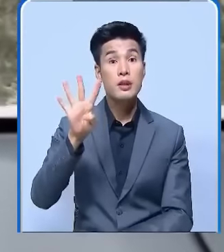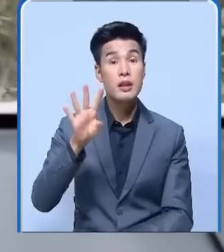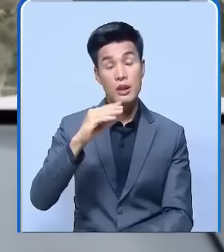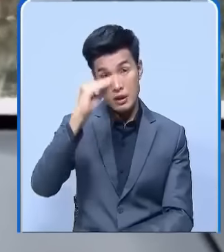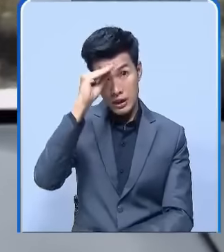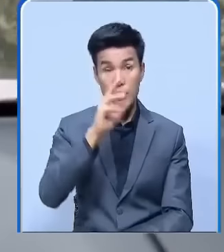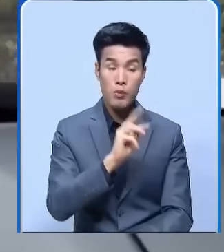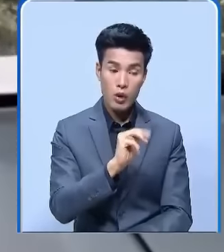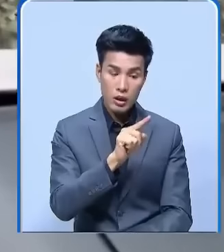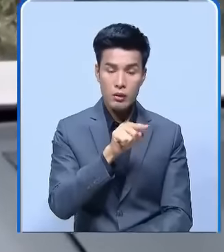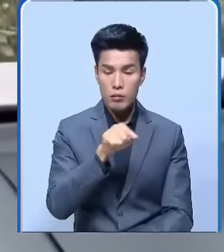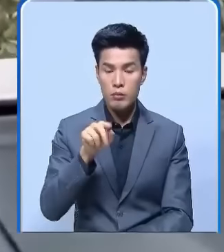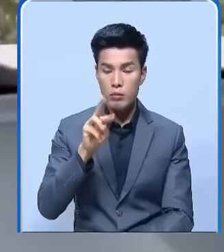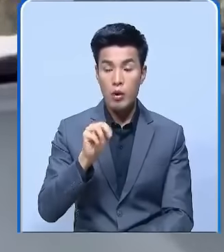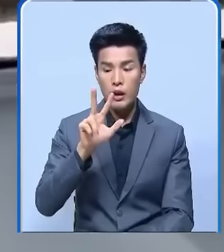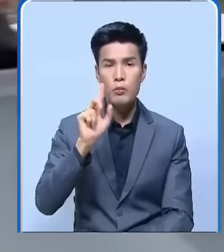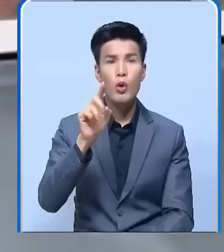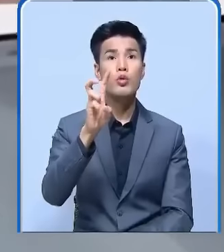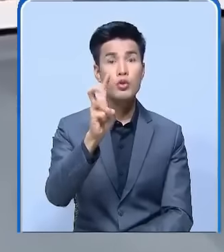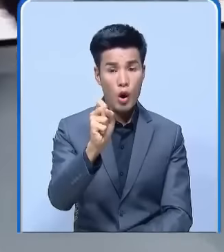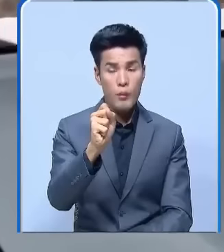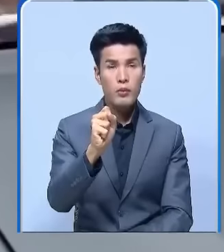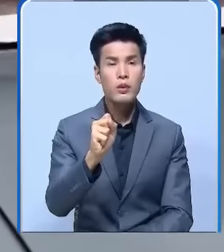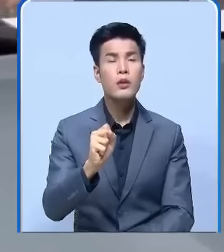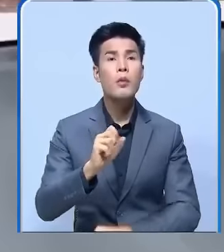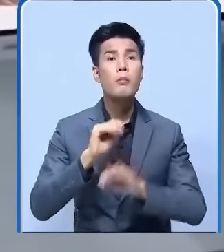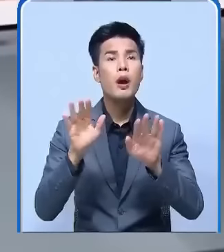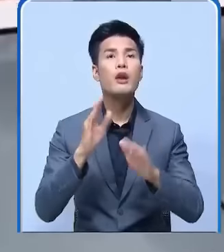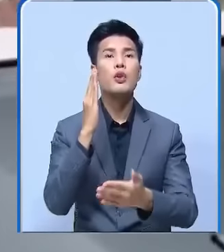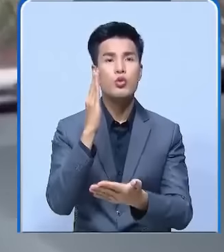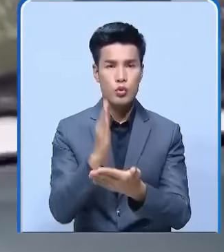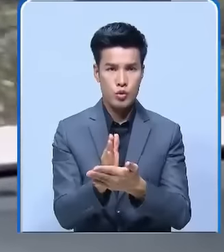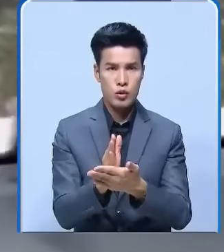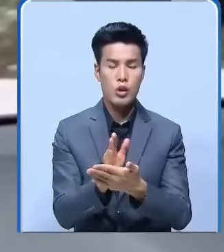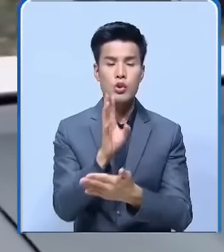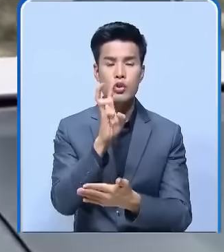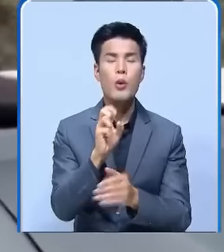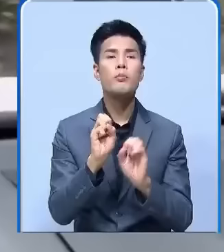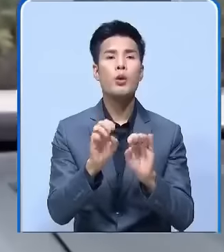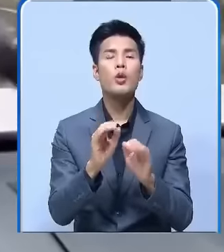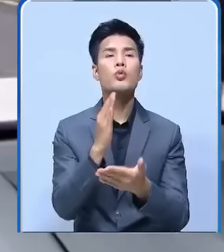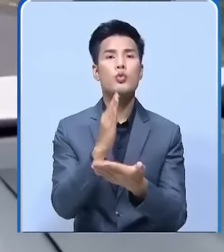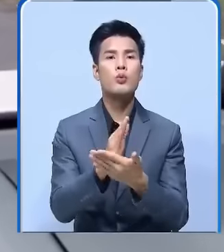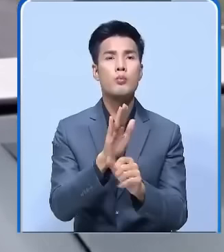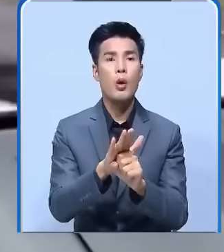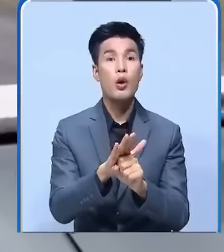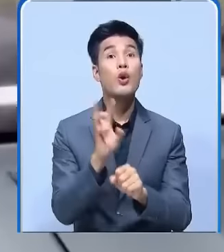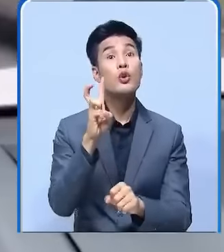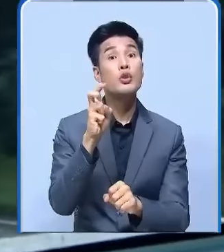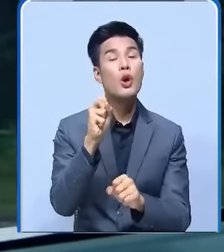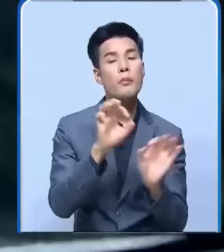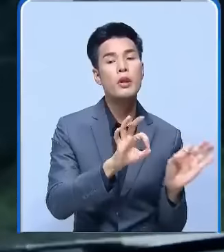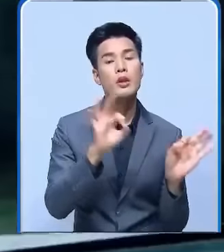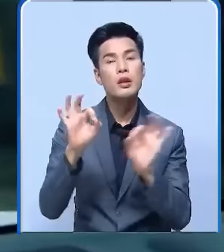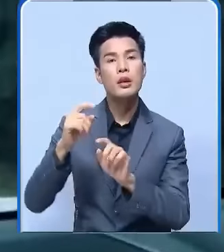นะเขาจะต้องสอบปลายภาคนะคะก็มีการประกาศว่าหยุดการเรียนการสอนแล้วก็สอบปลายภาคเนี่ยให้เป็นวันที่1